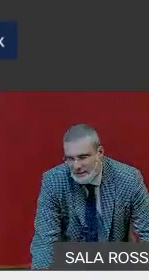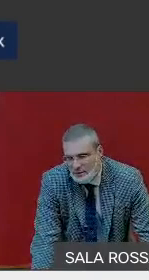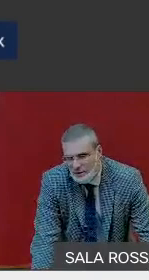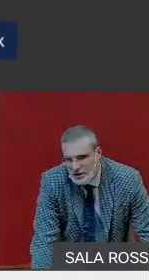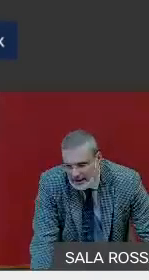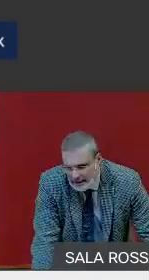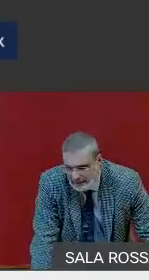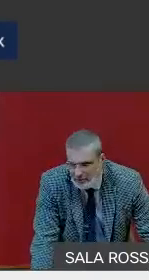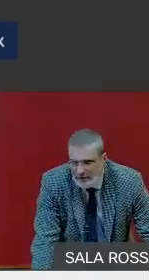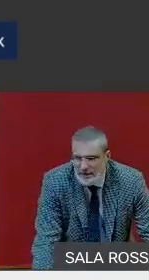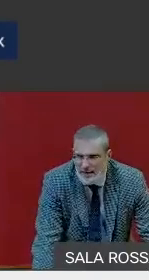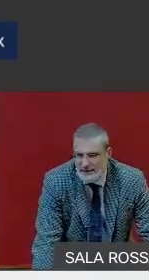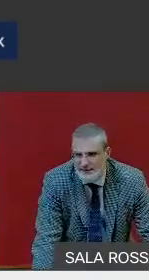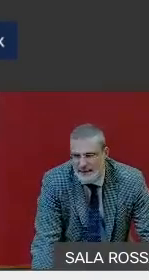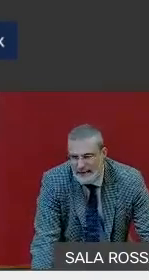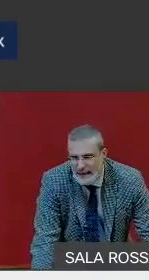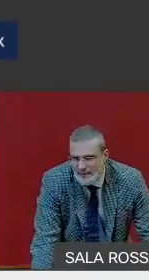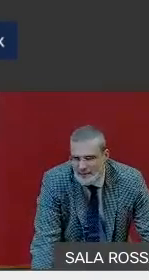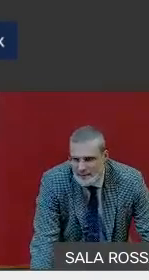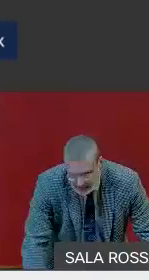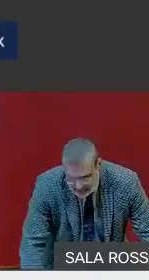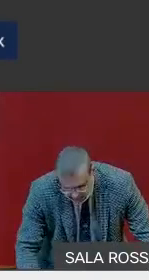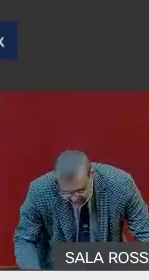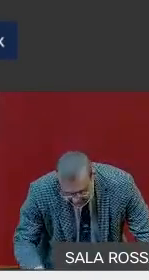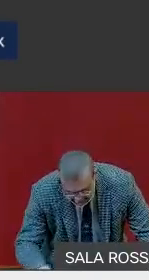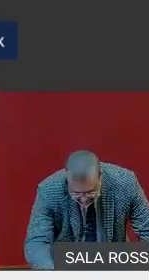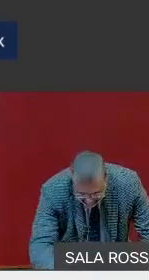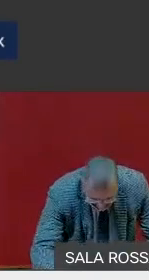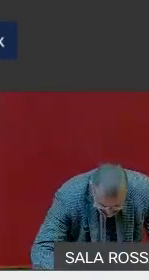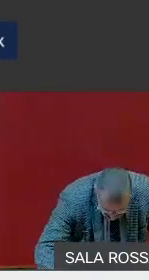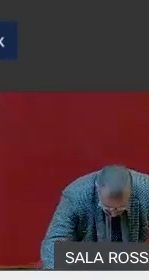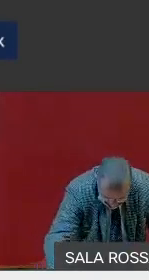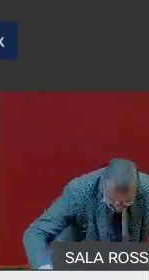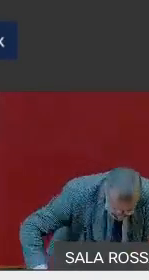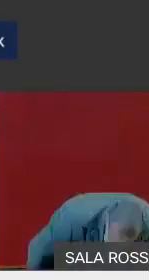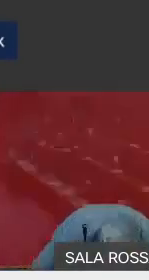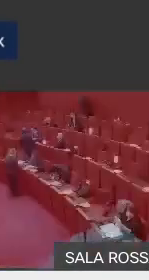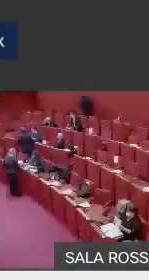intervento che cercheremo di realizzare al più presto grazie